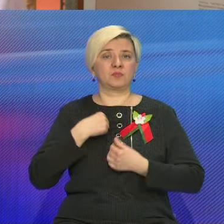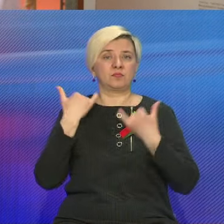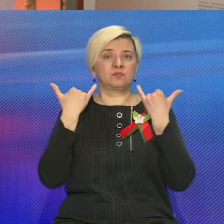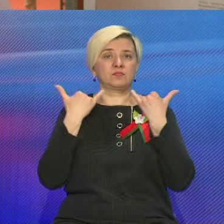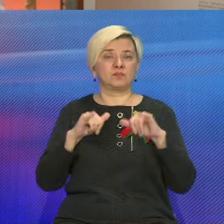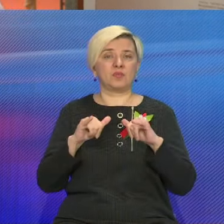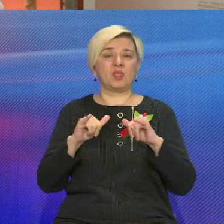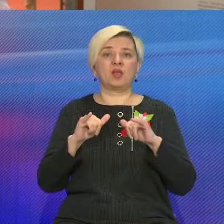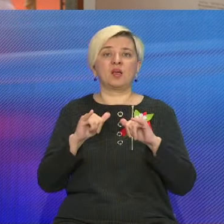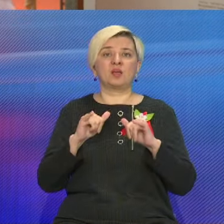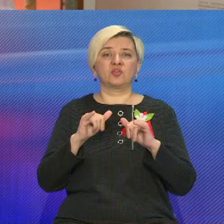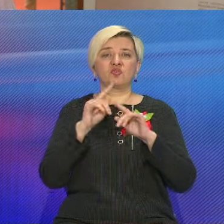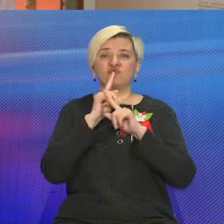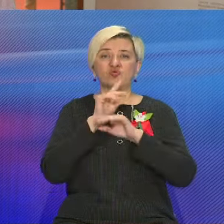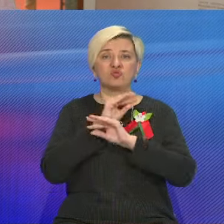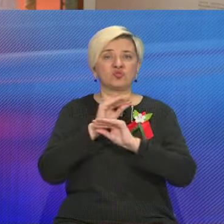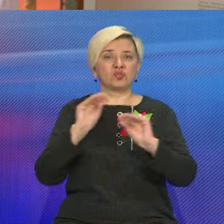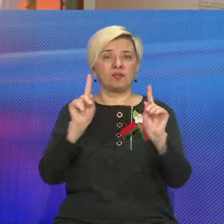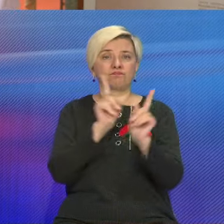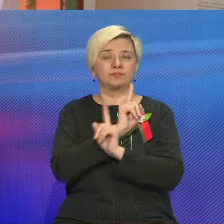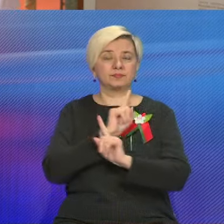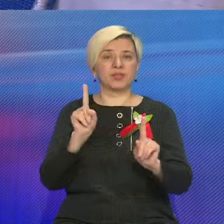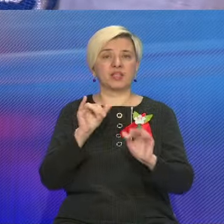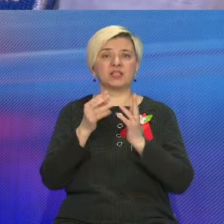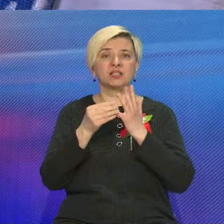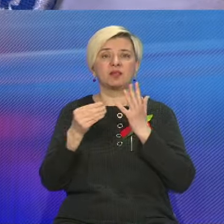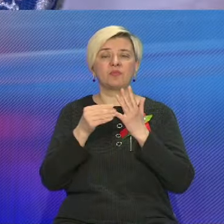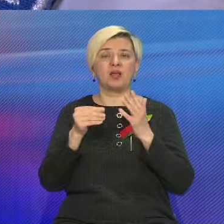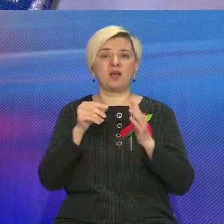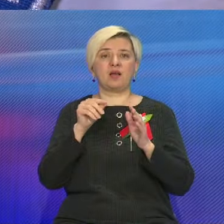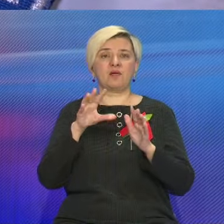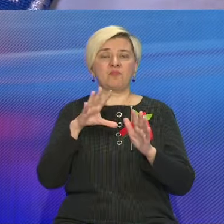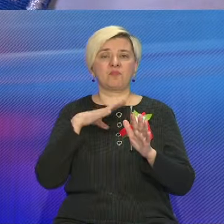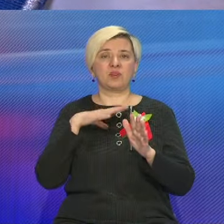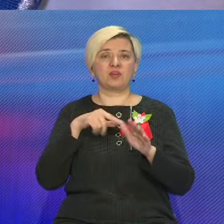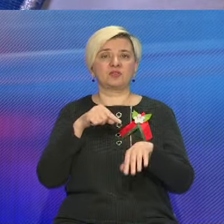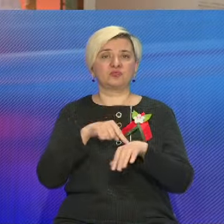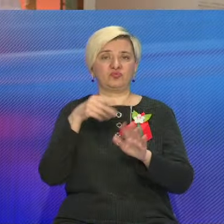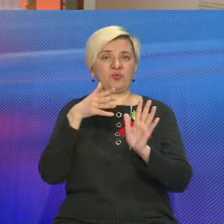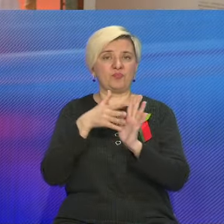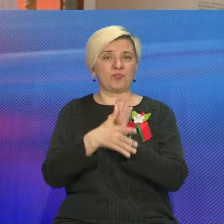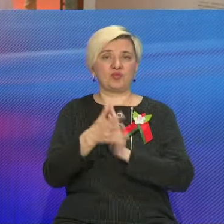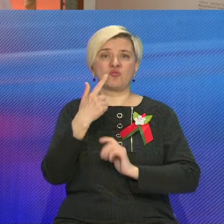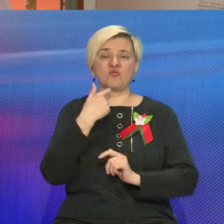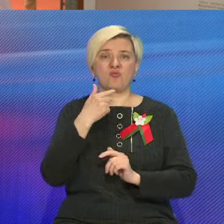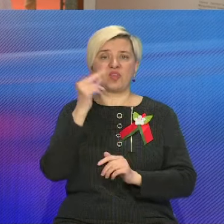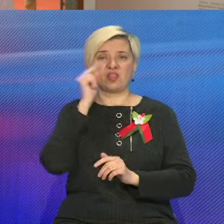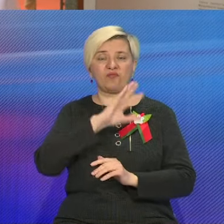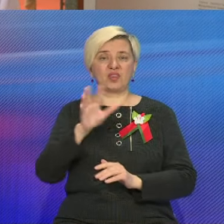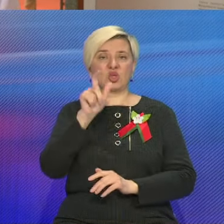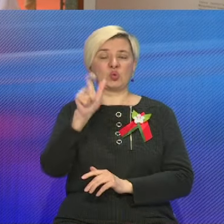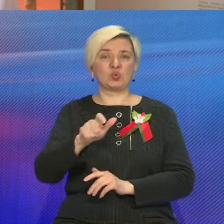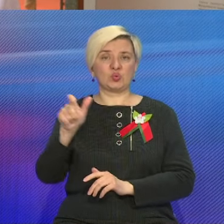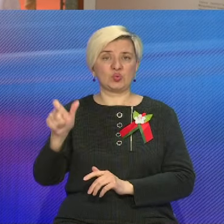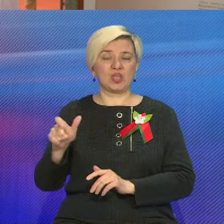что земля была буквально пропитана кровью невинно расстрелянных людей. Также большой след на мне оставил тот